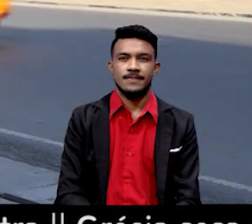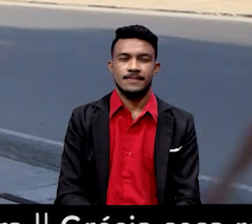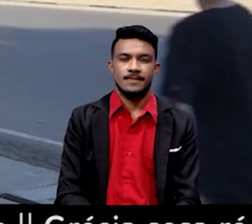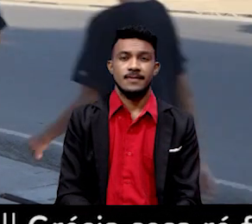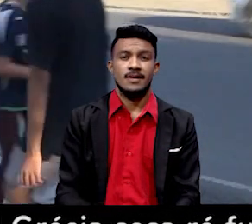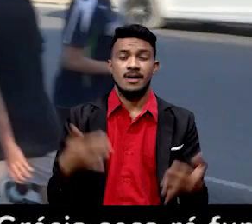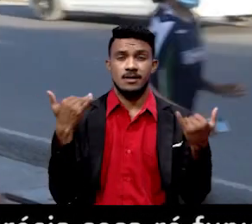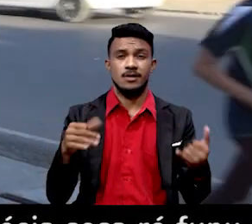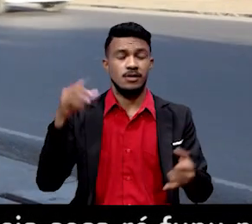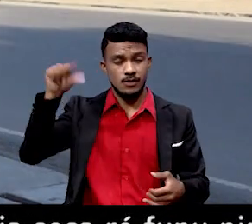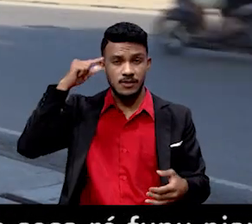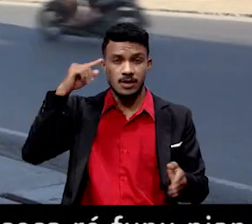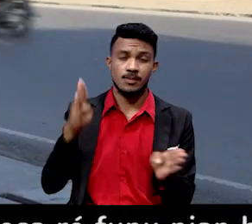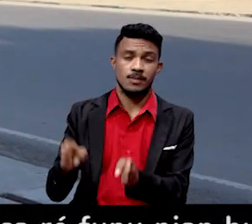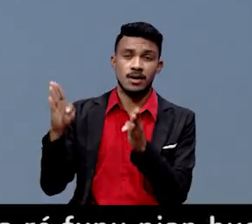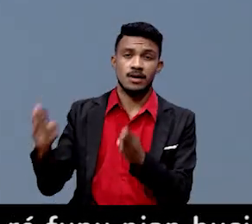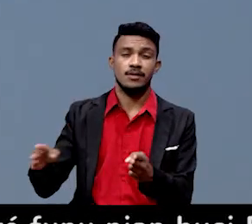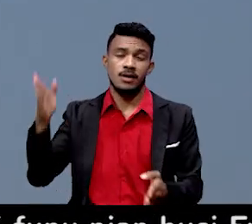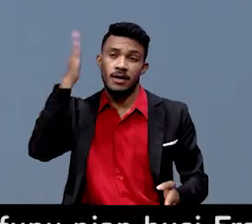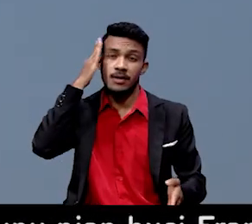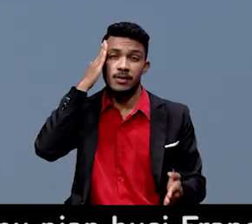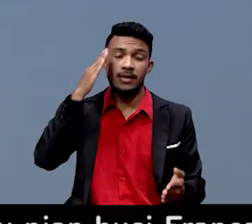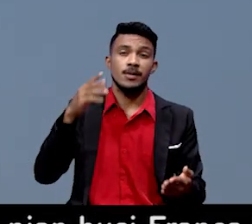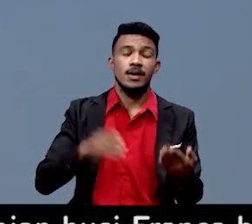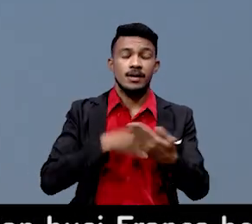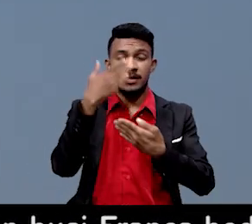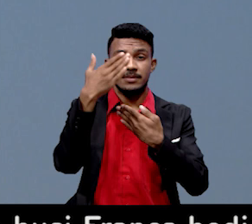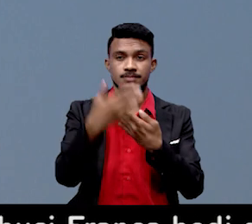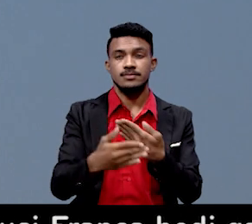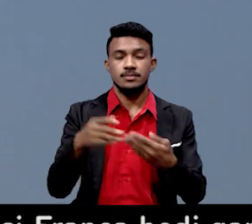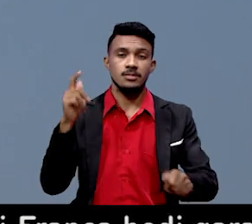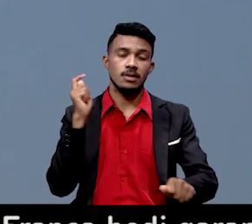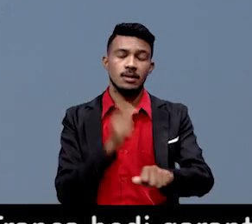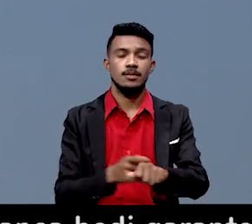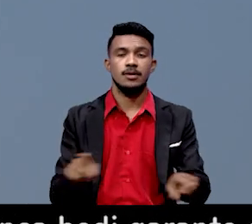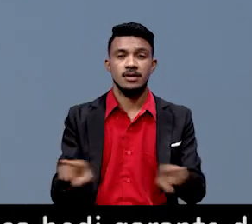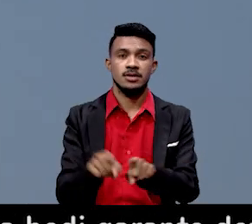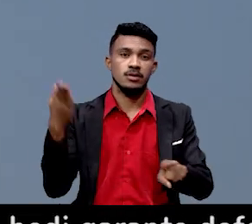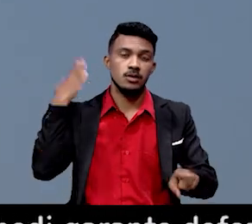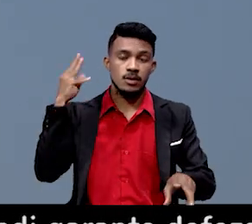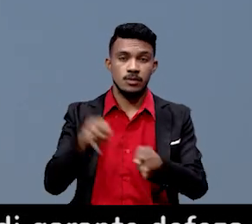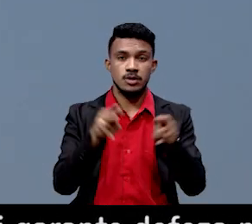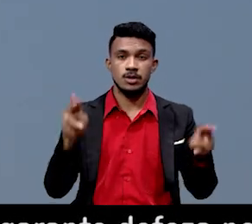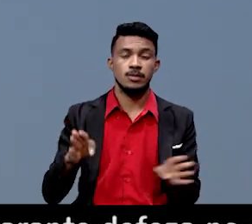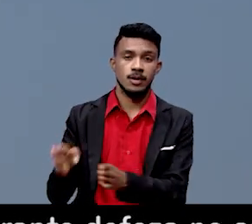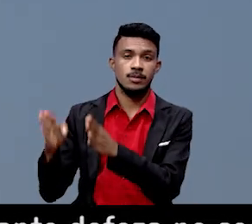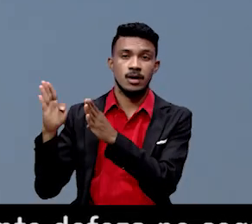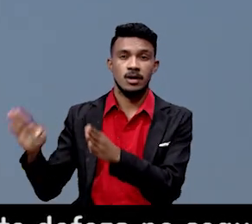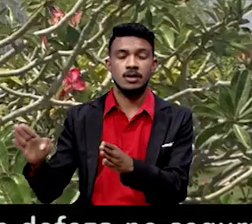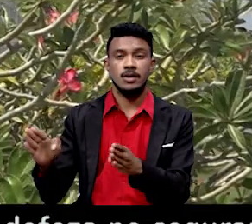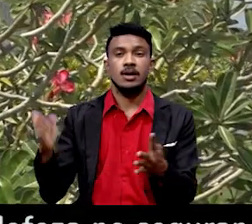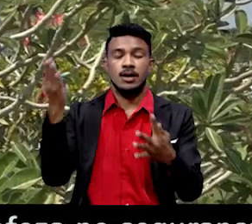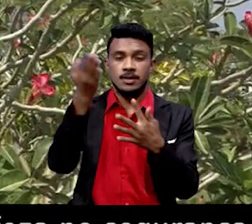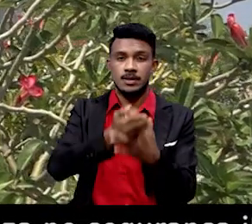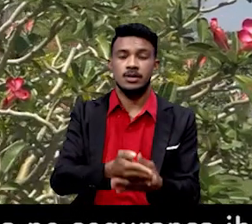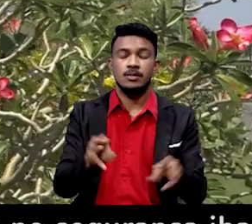Dadaung ne governo prepara ona plano atu hakat ba nova normalidade. Munisipi ne prepara atu tama ba nova normalidade mak